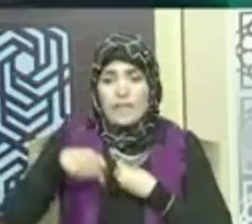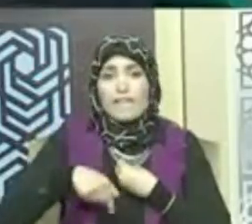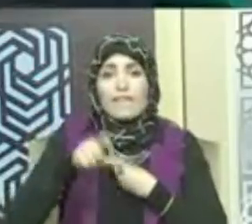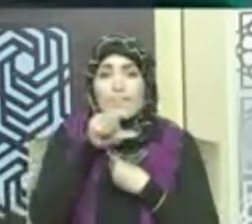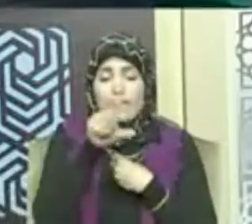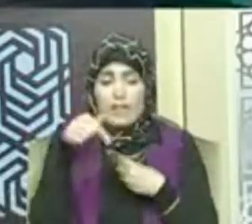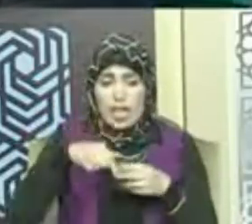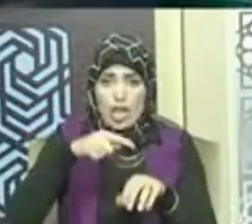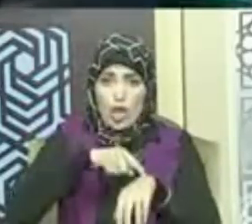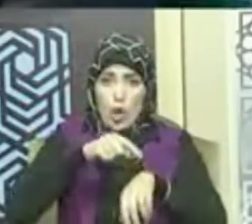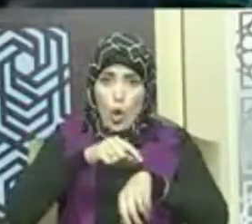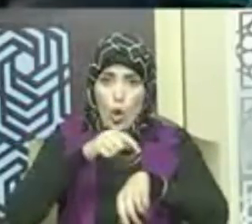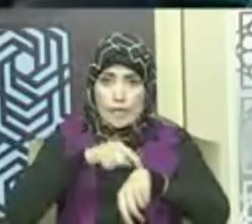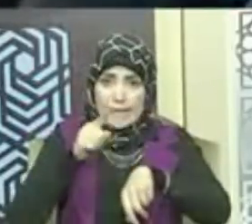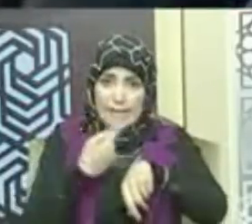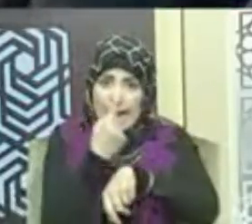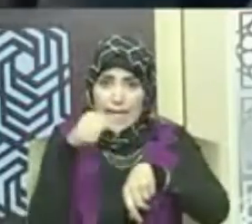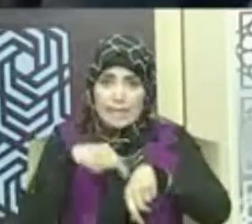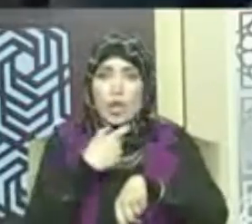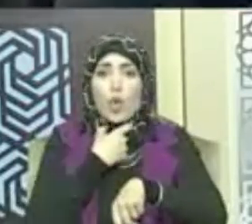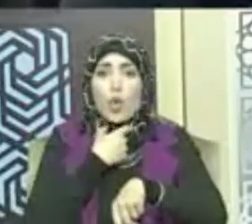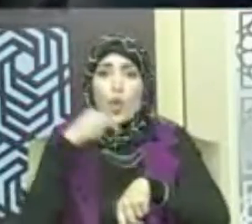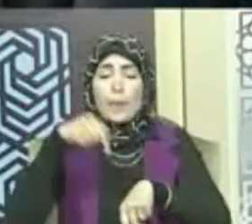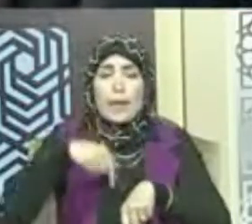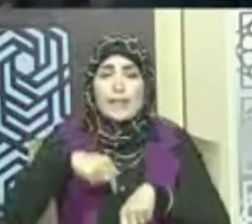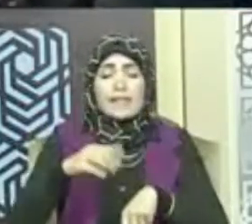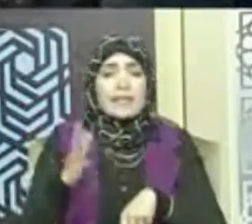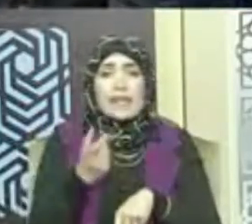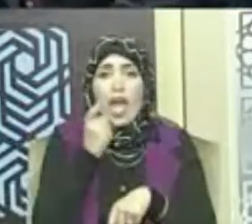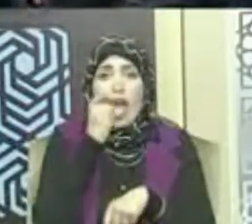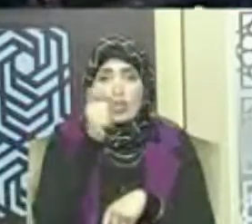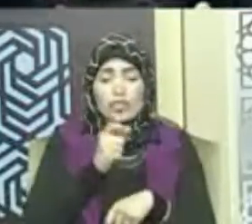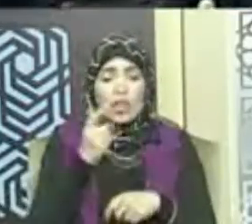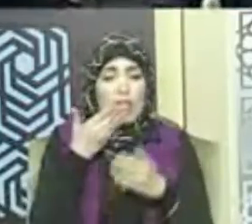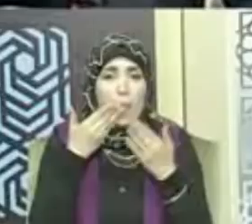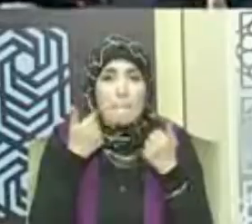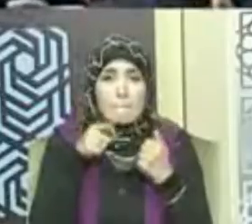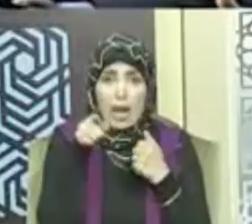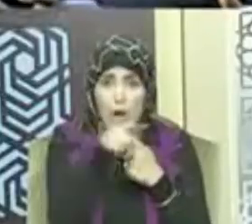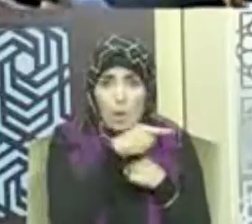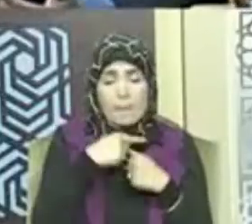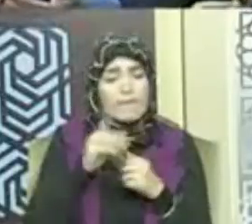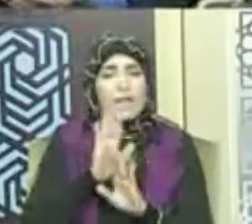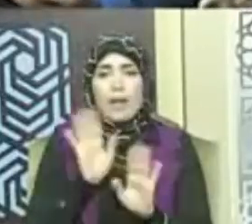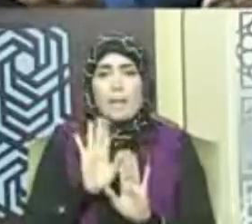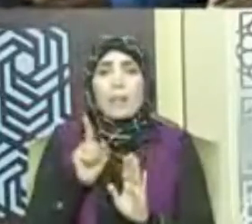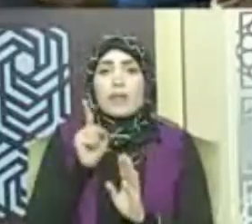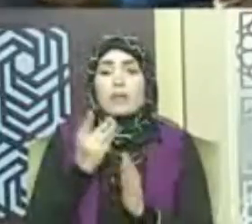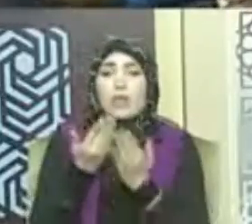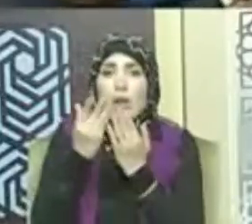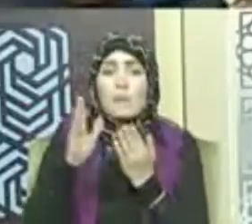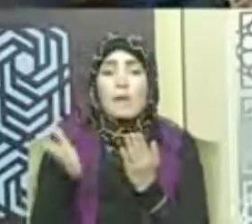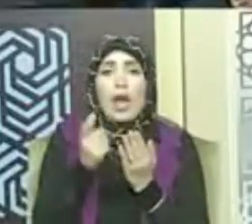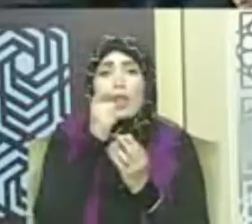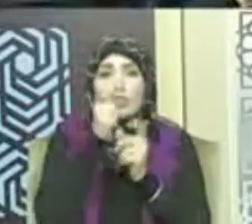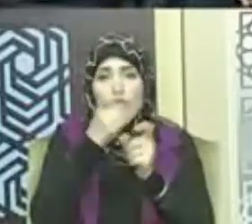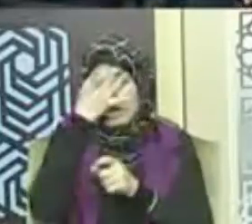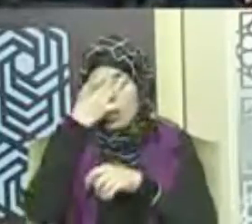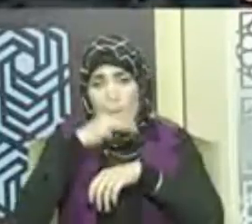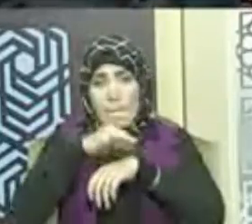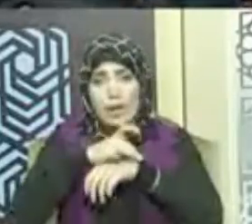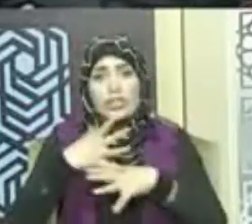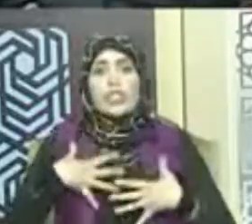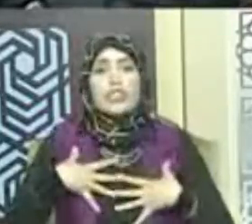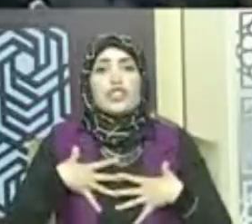هذه، في جمعتنا هذه، شقيا ولا محروما. ولا تجعل فينا ولا لنا ولا بيننا مريضا إلا